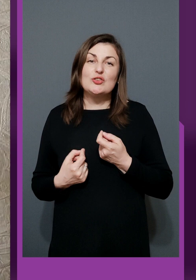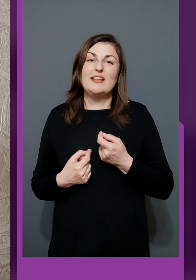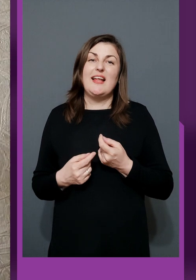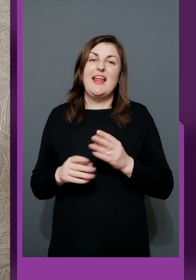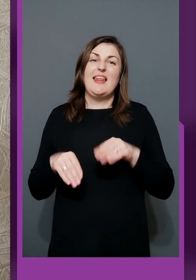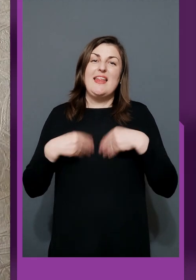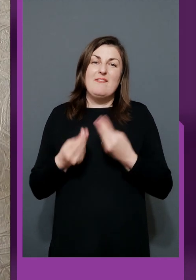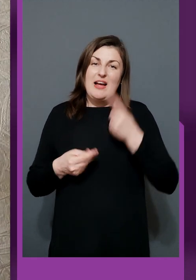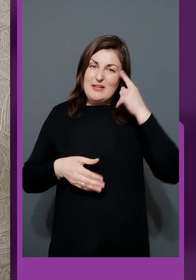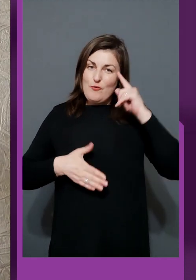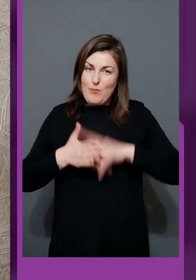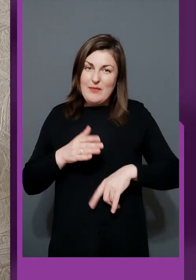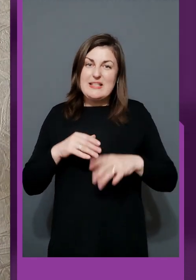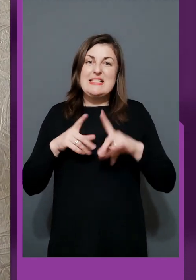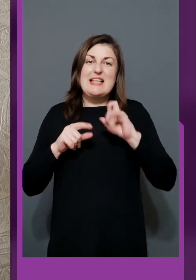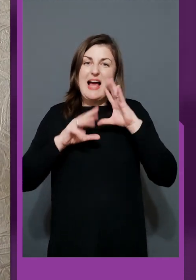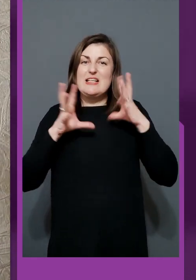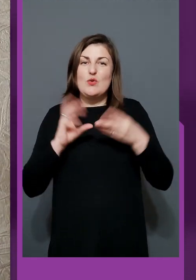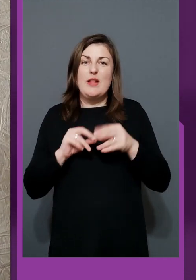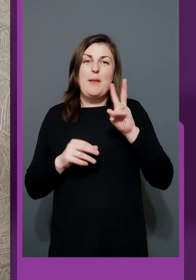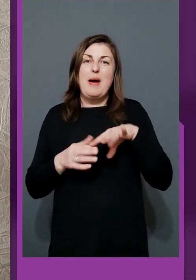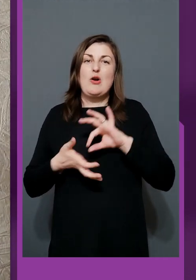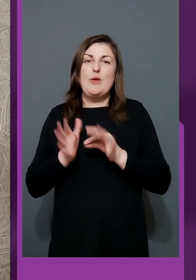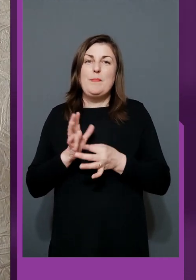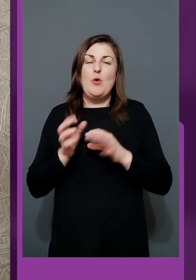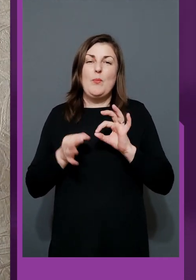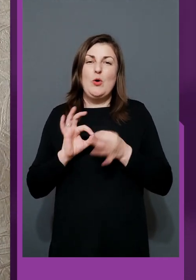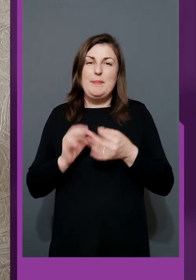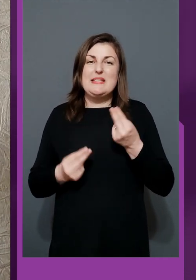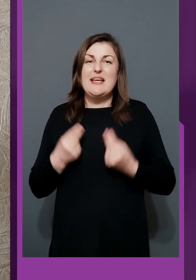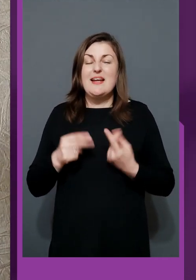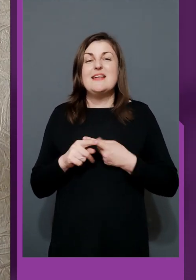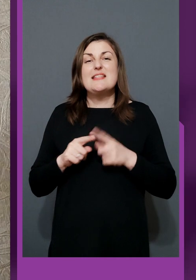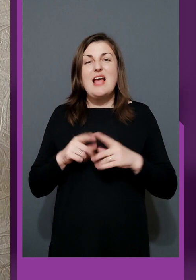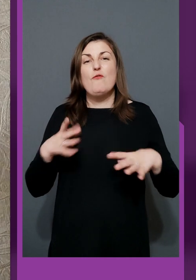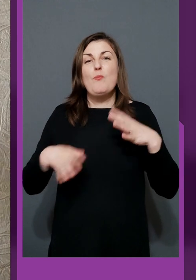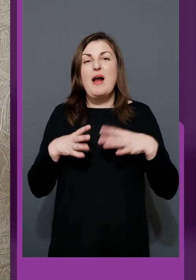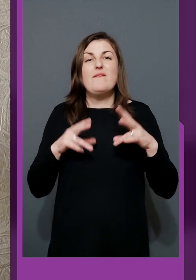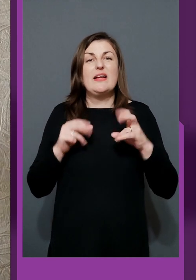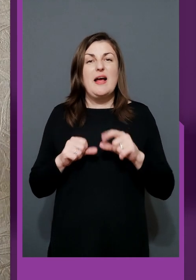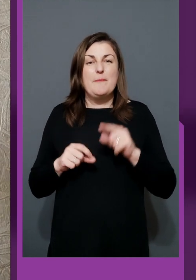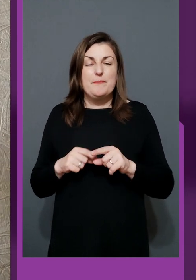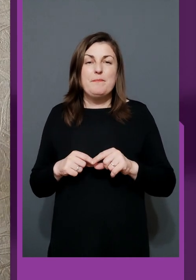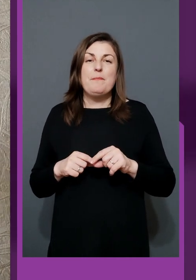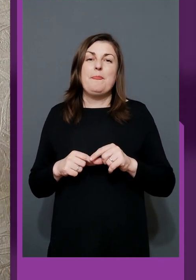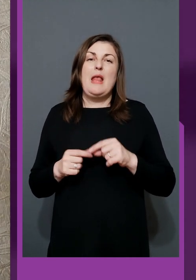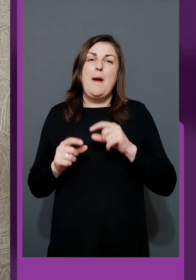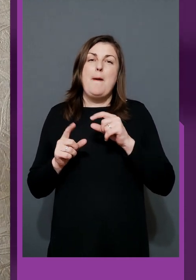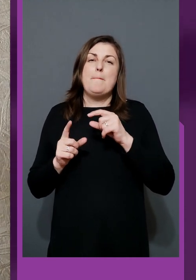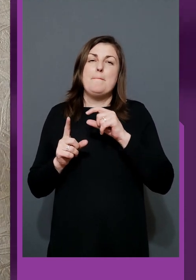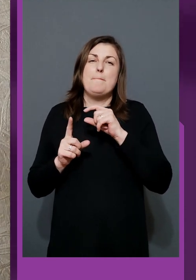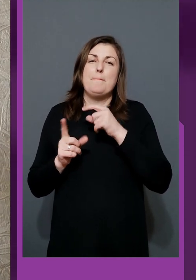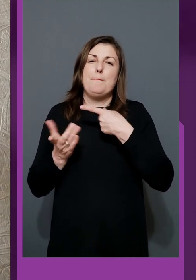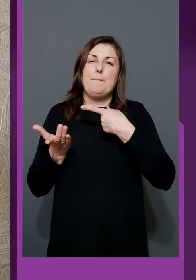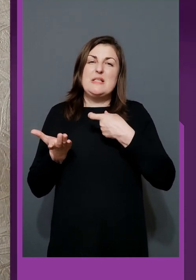трошки давати впевненість за результати на паралімпійських іграх це вправа на пневматичні